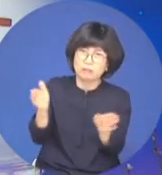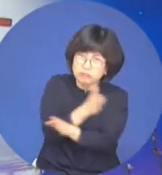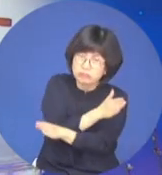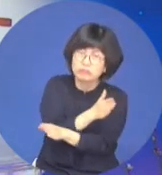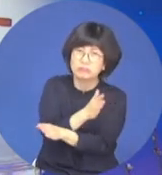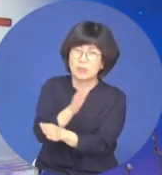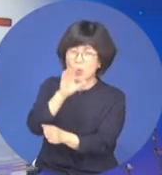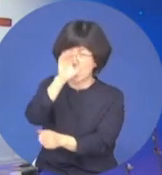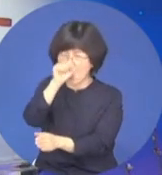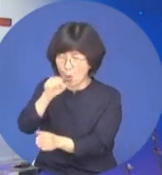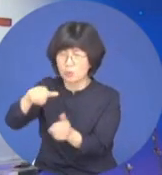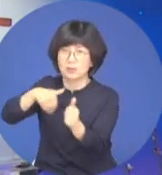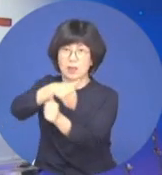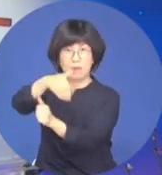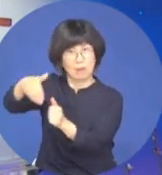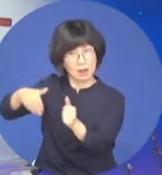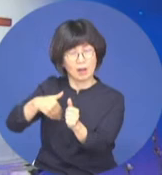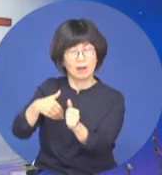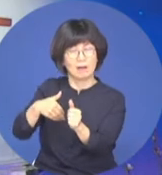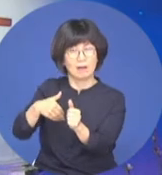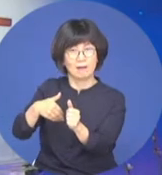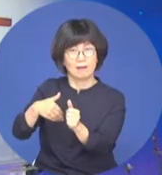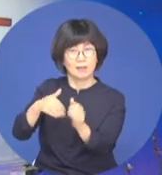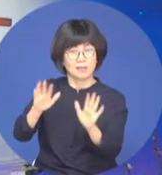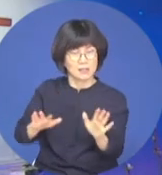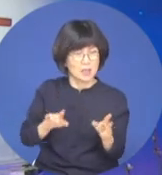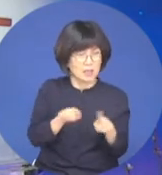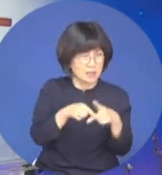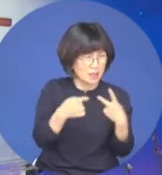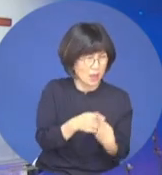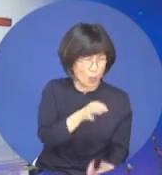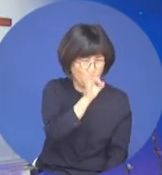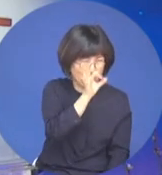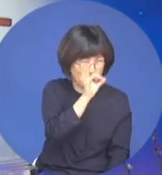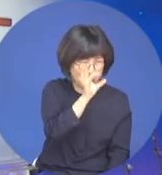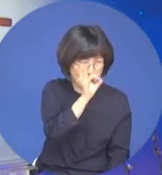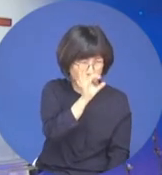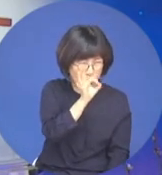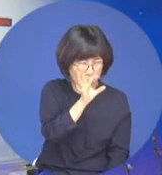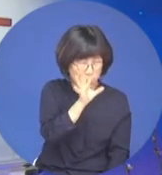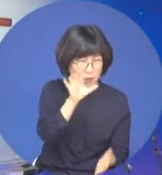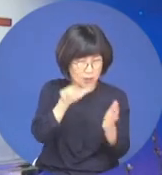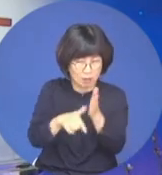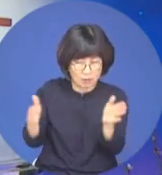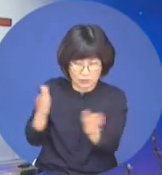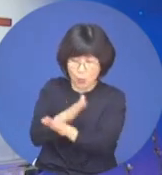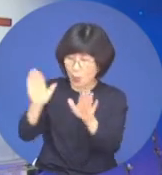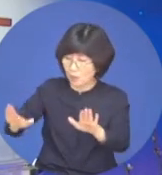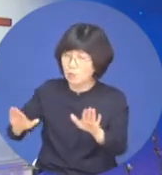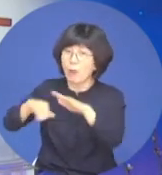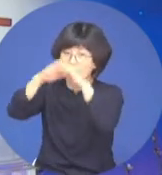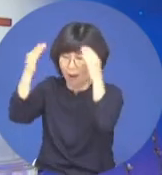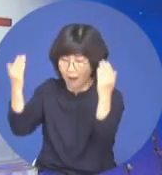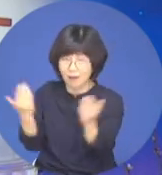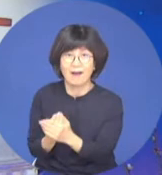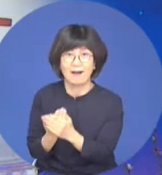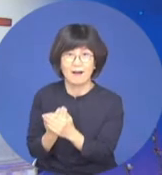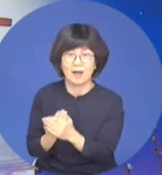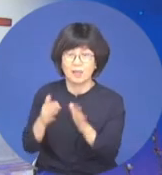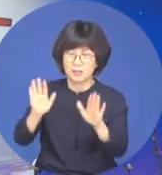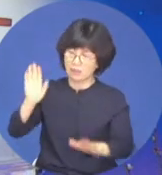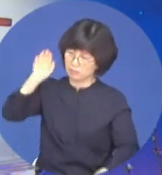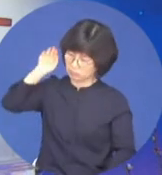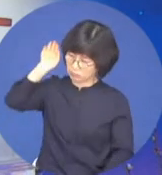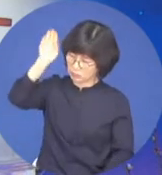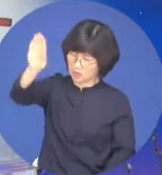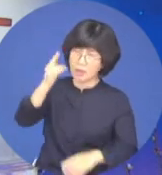현재적 상황부터 시작해서 기쁨이 넘치고 평안이 넘치는 오늘의 상황에 이르기까지, 미래 상황까지, 미래